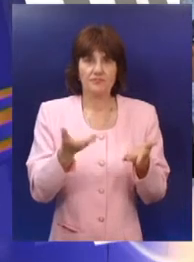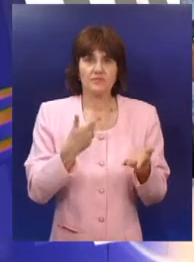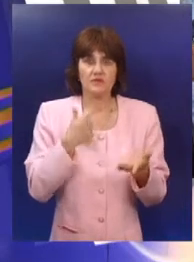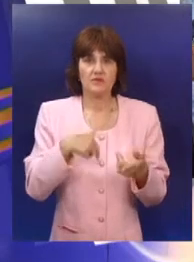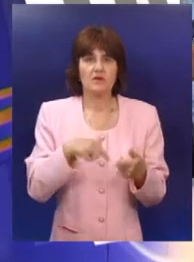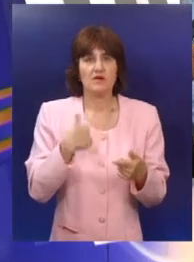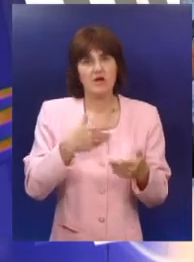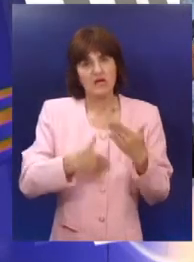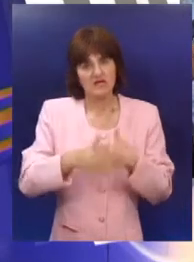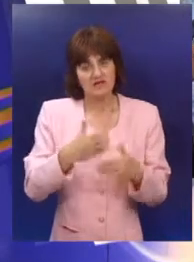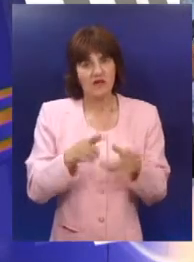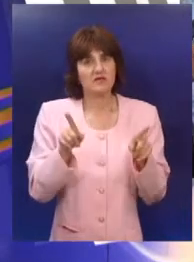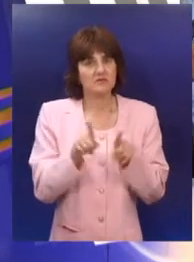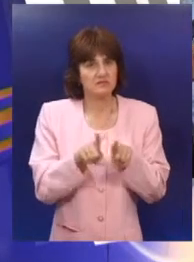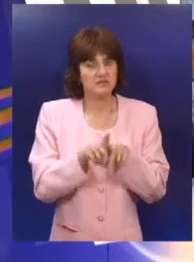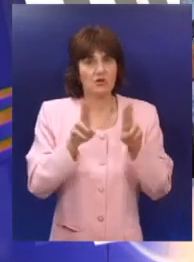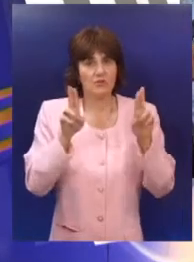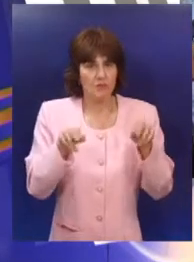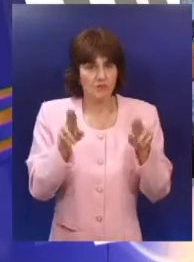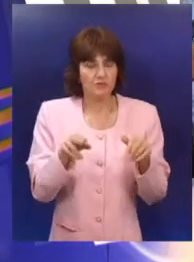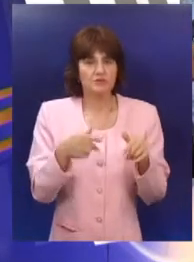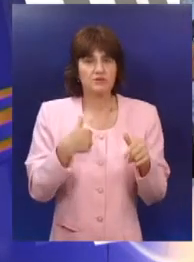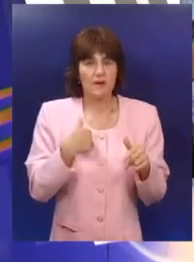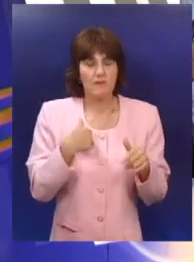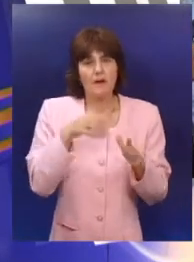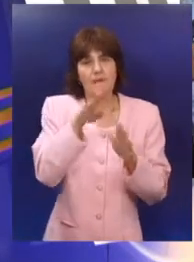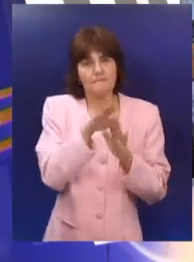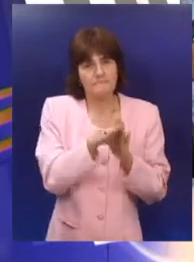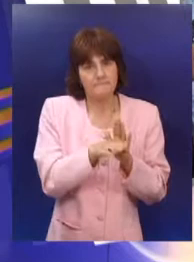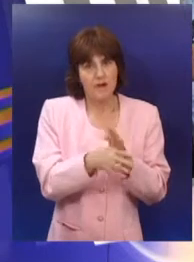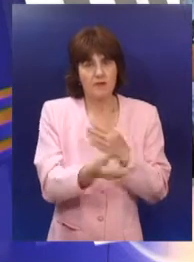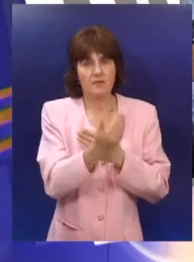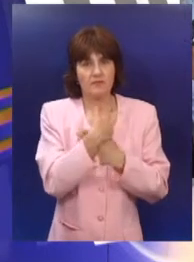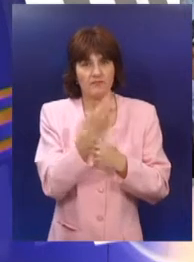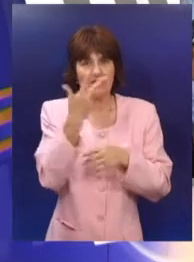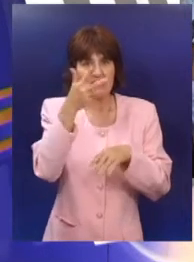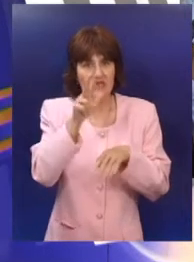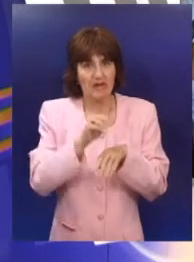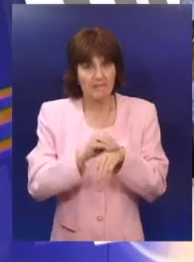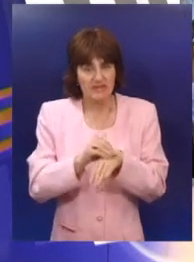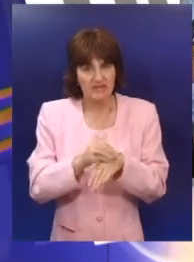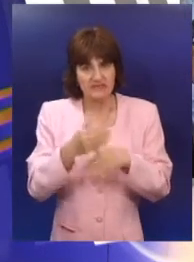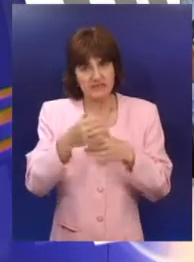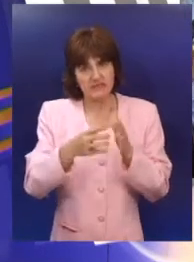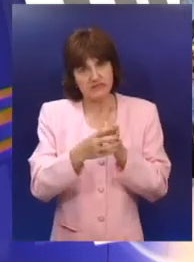radovima sa osobama sa invaliditetom. Ove godine smo manji broj dobili na 3 meseca, to sad ističe, tako da taman